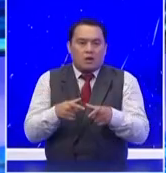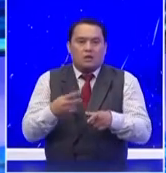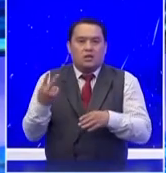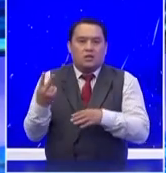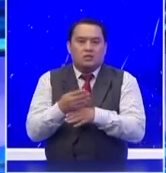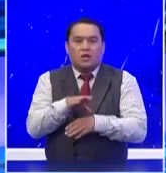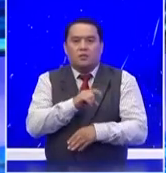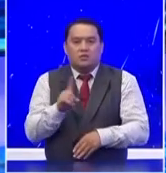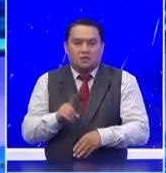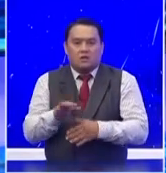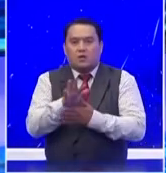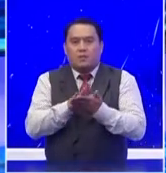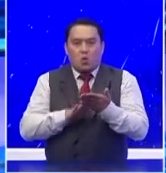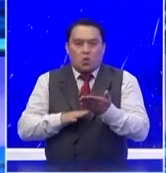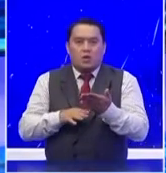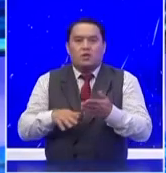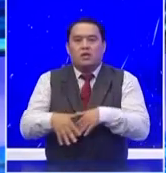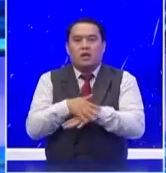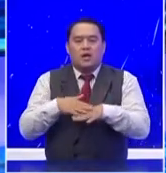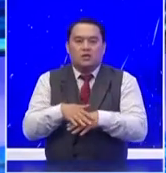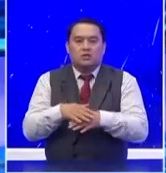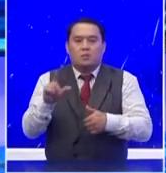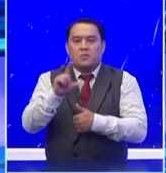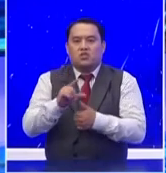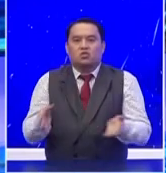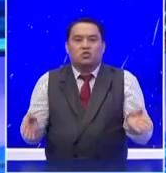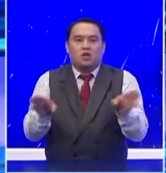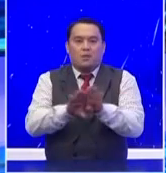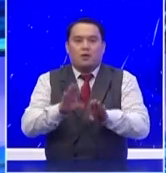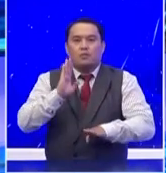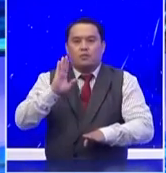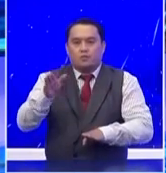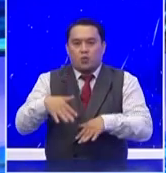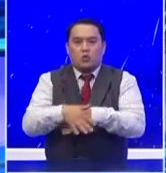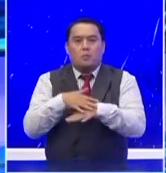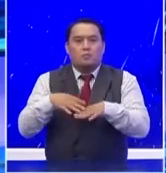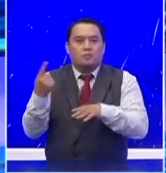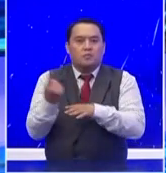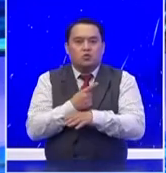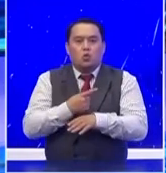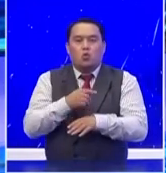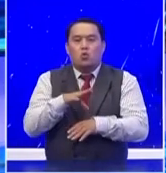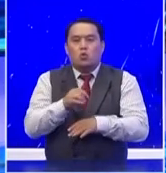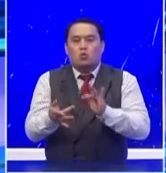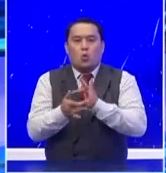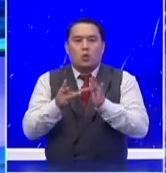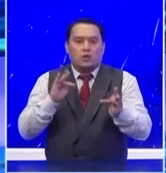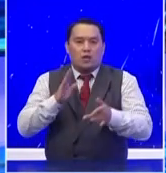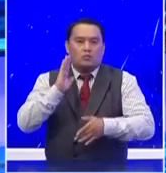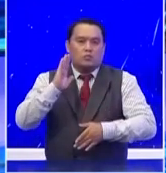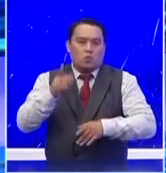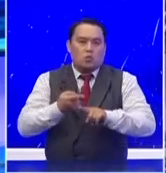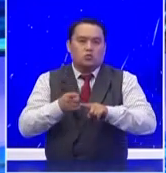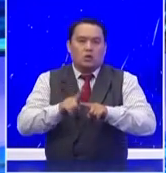2 тамызға дейін ұзартылғандықтан еліміздегі мешіттер жабық болады. Пандемия кезінде 1 рет құрбан шалу онлайн өтеді. Осы